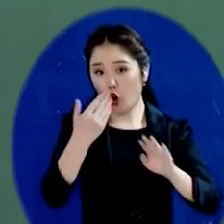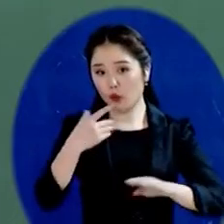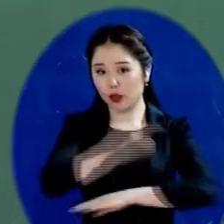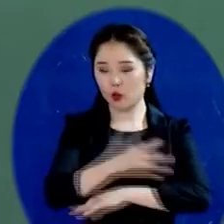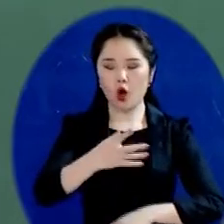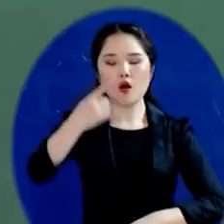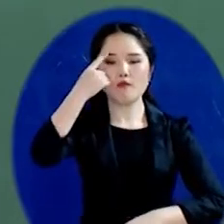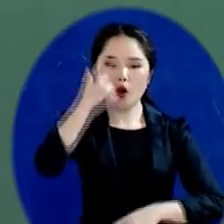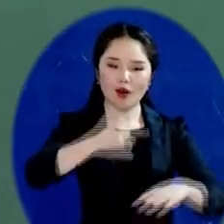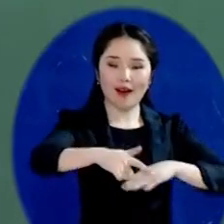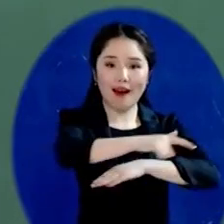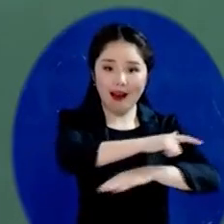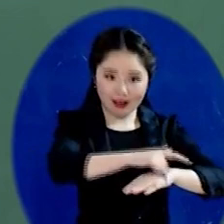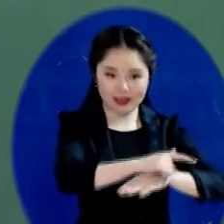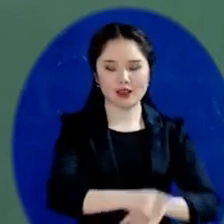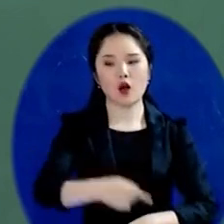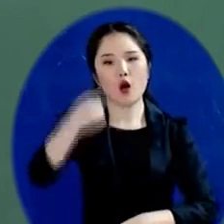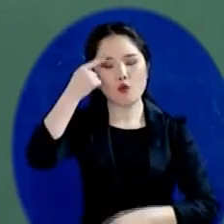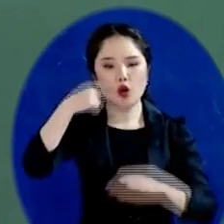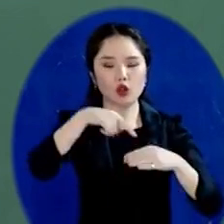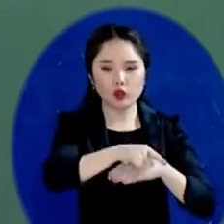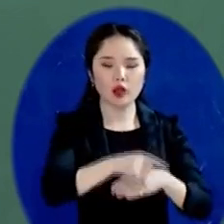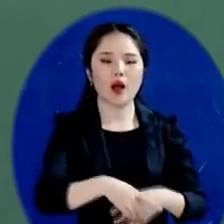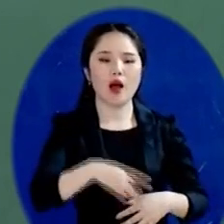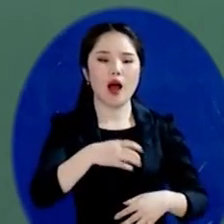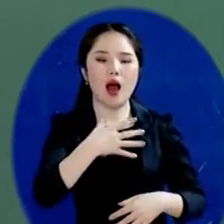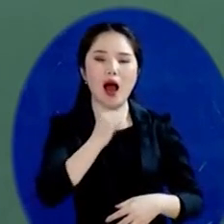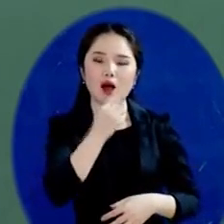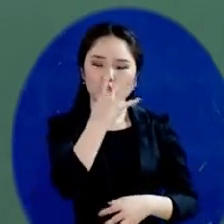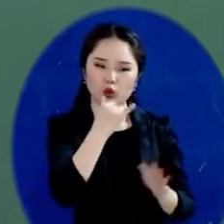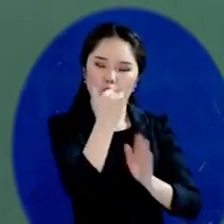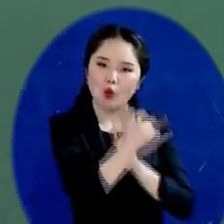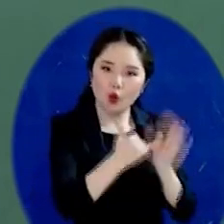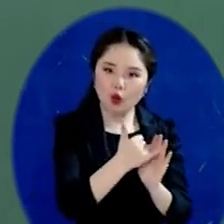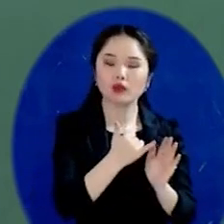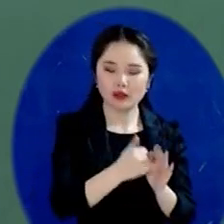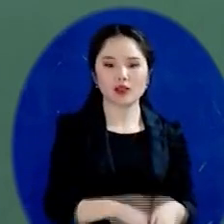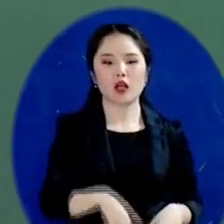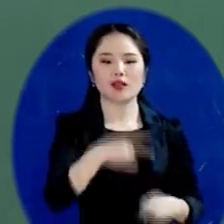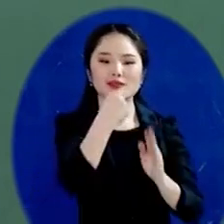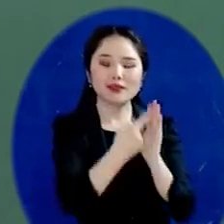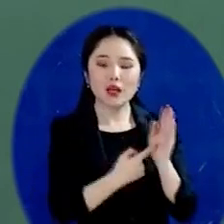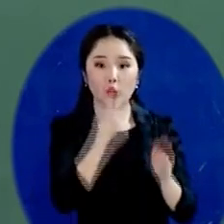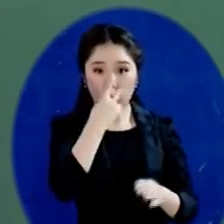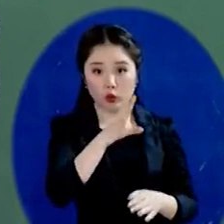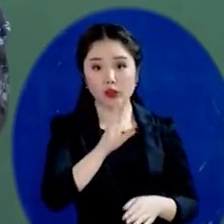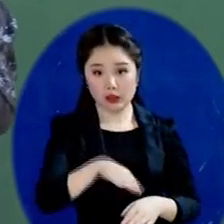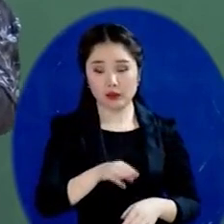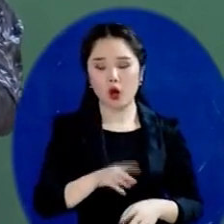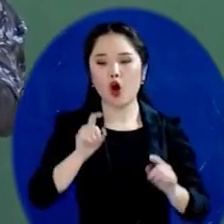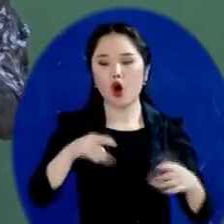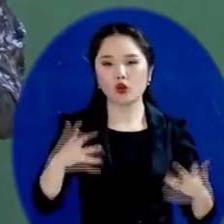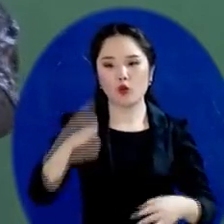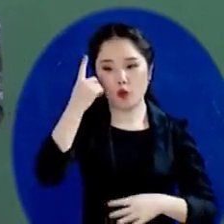Өмнө бид Монгол орн болоод Монголын уур амьсгал жилийн дөрөв үйлрэл сарыг үүссэн.